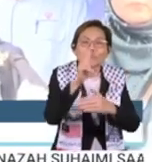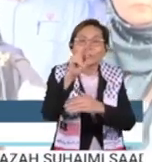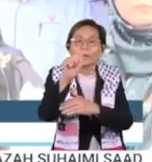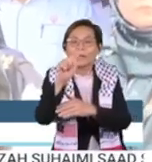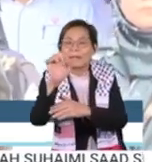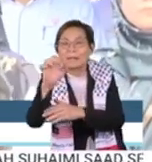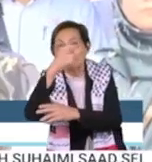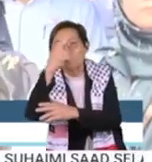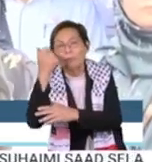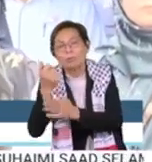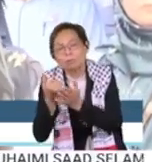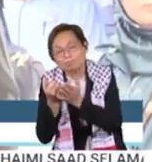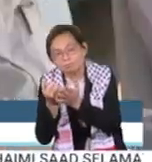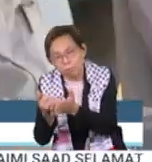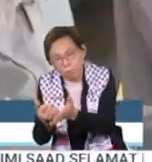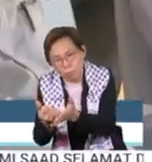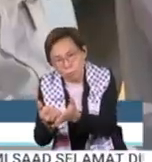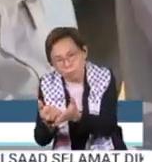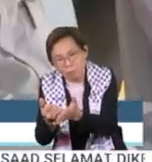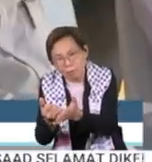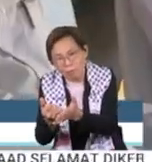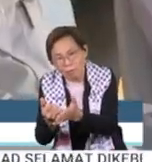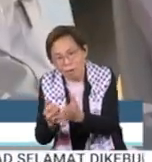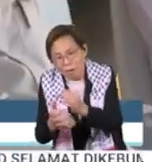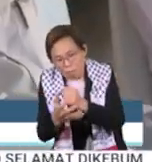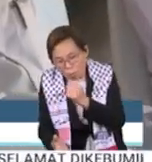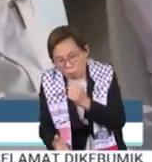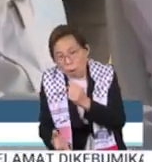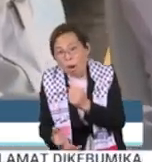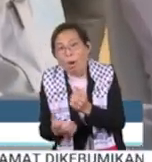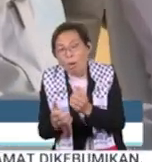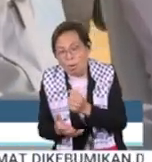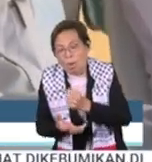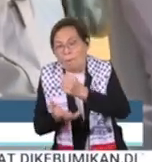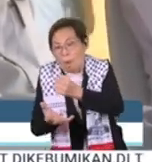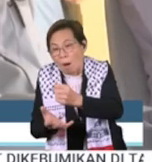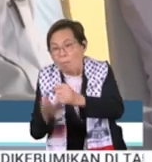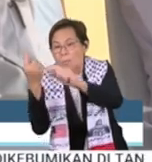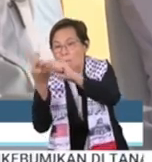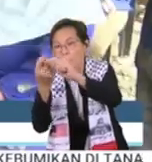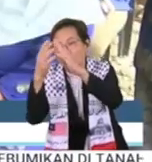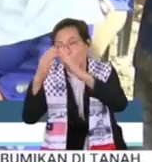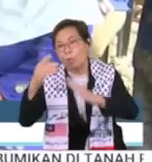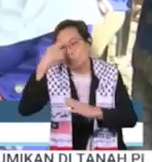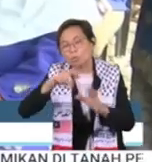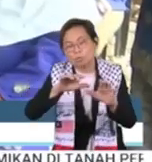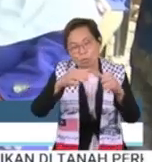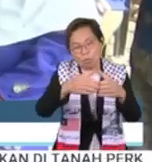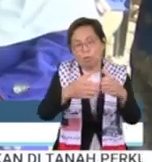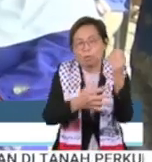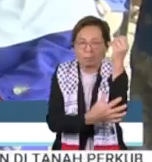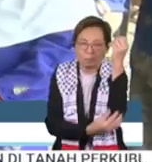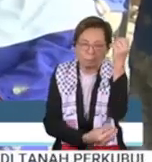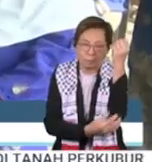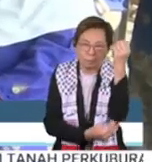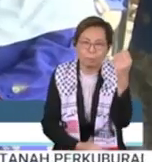UAE atas bantuan peruntukan pembina rumah untuk golongan memerlukan.